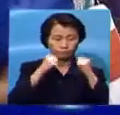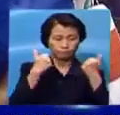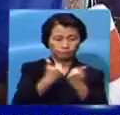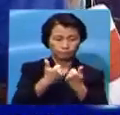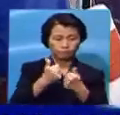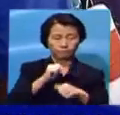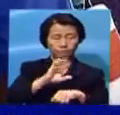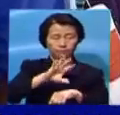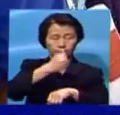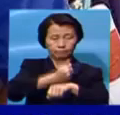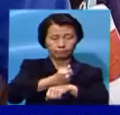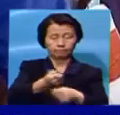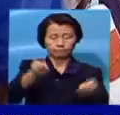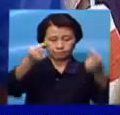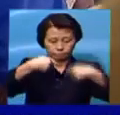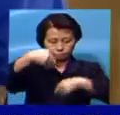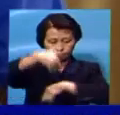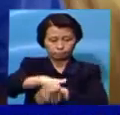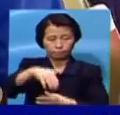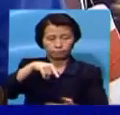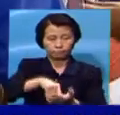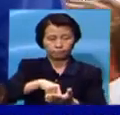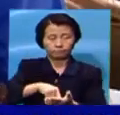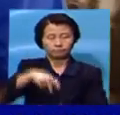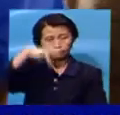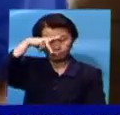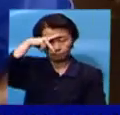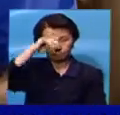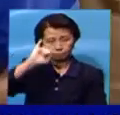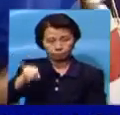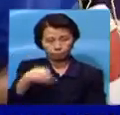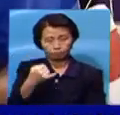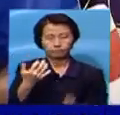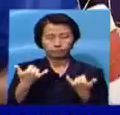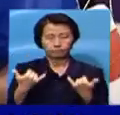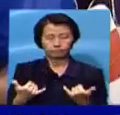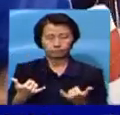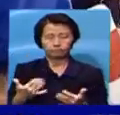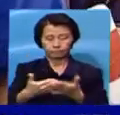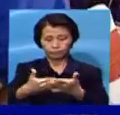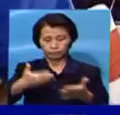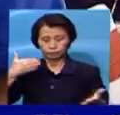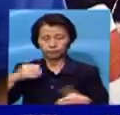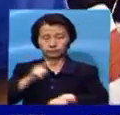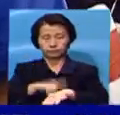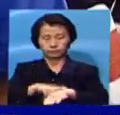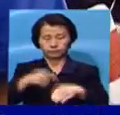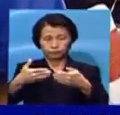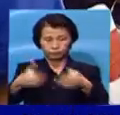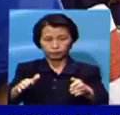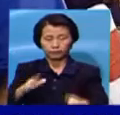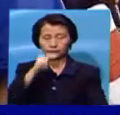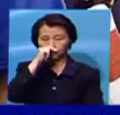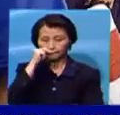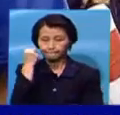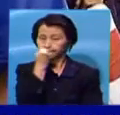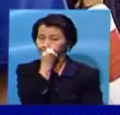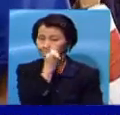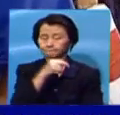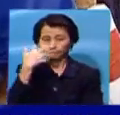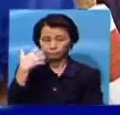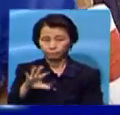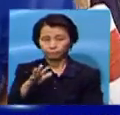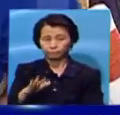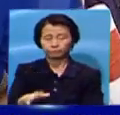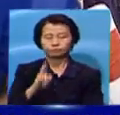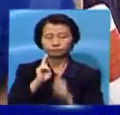pertubuhan yang hadir pada malam ini iaitu di ser perdana Putrajaya ketika ini dan sebelum waktu berbuka sebentar tadi Datuk Seri Mohamad Najib telah pun